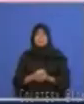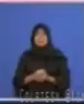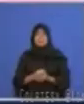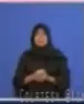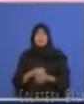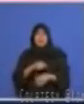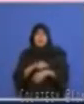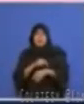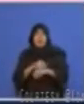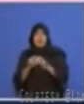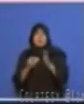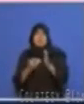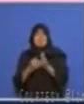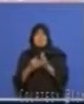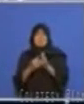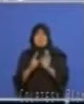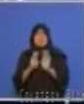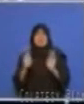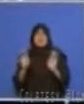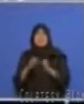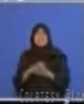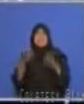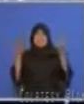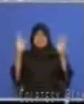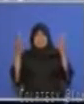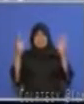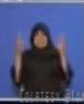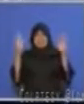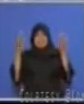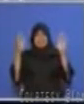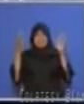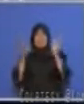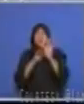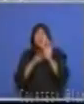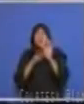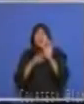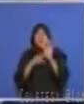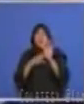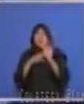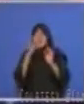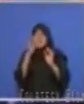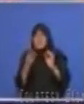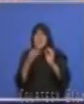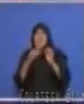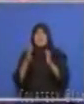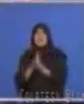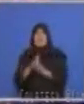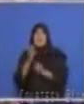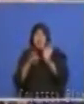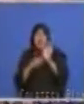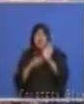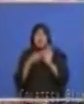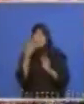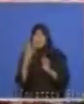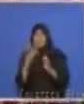teknis Waktunya habis kita boleh ber tuk tangan untuk calon wakil gubernur nomor 3 dan nomor urut 4